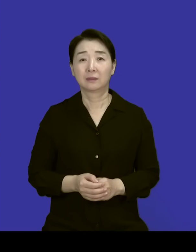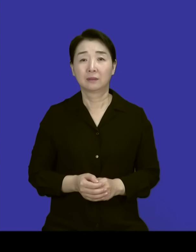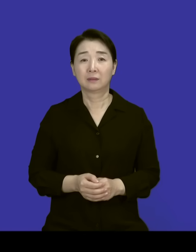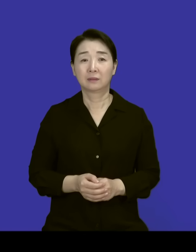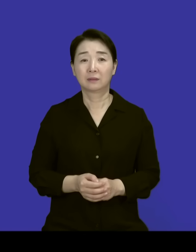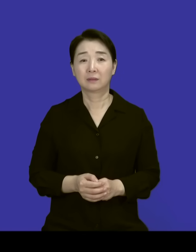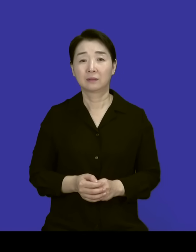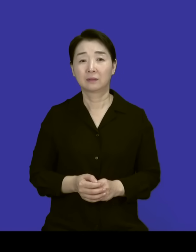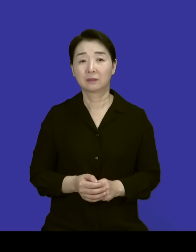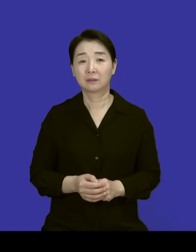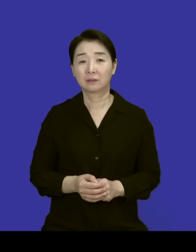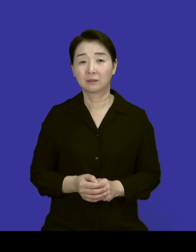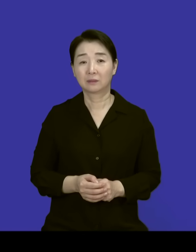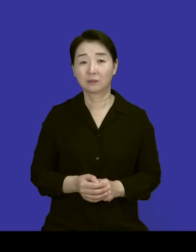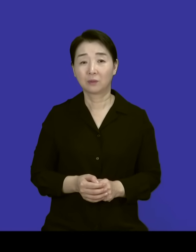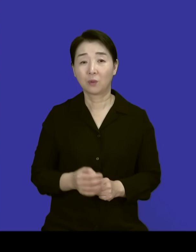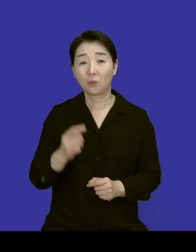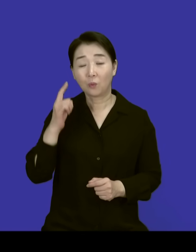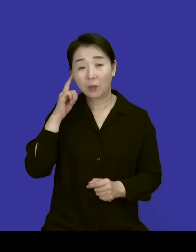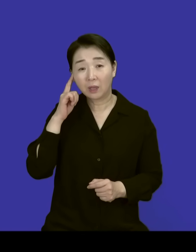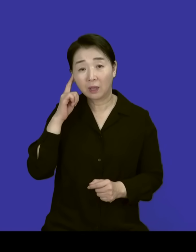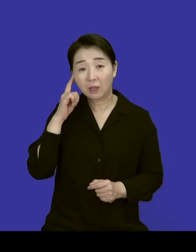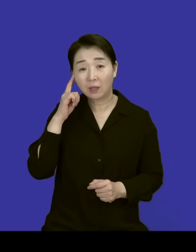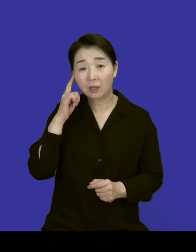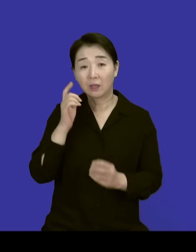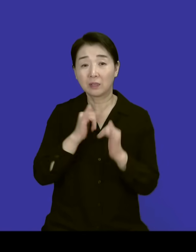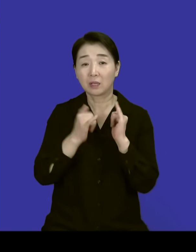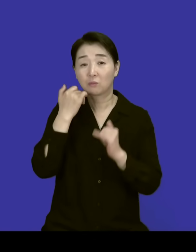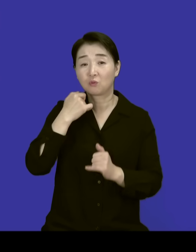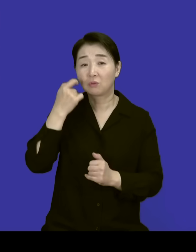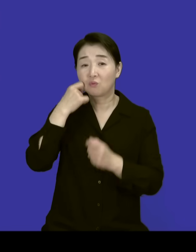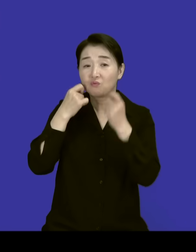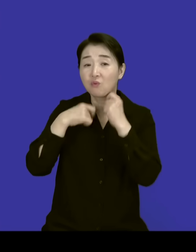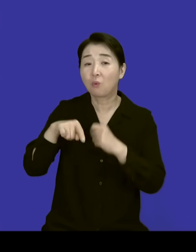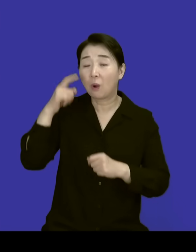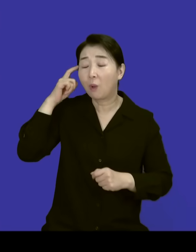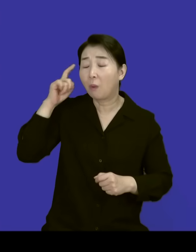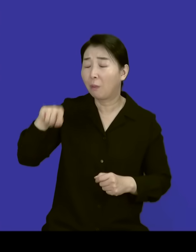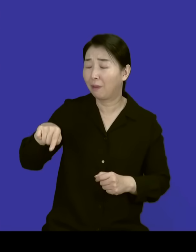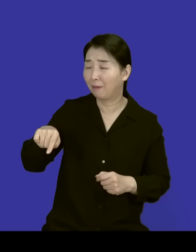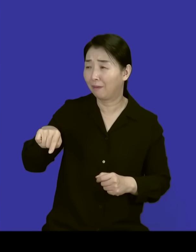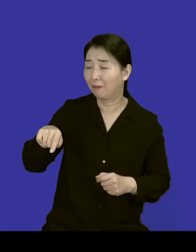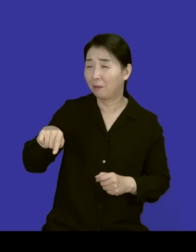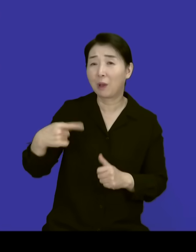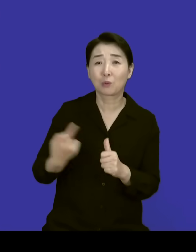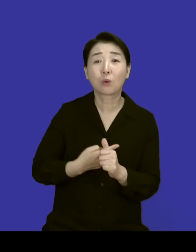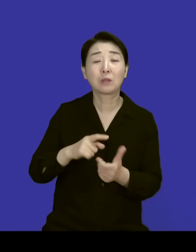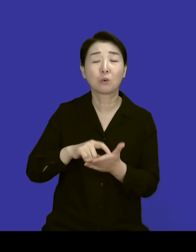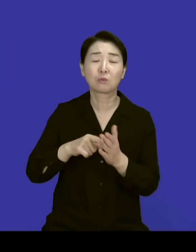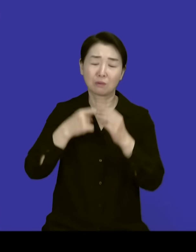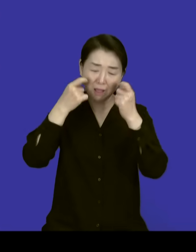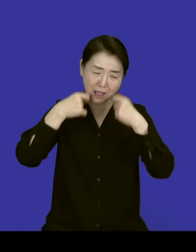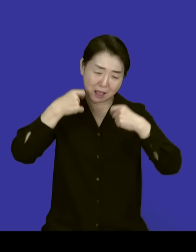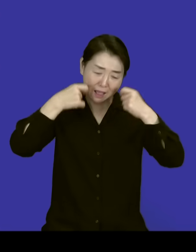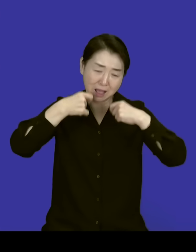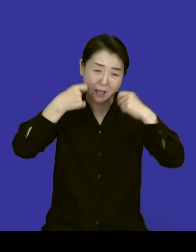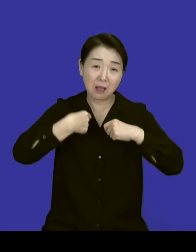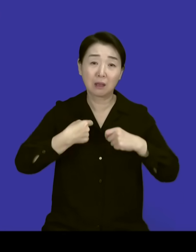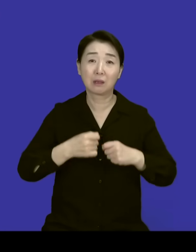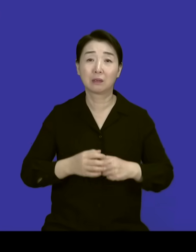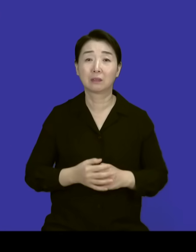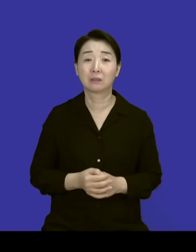뭐 그냥 울러왔나 저 새끼 뭐 이런 정도로 막 누가 욕할 정도로 저한테 들어간 순간부터 나오는 순간까지 다 가셔도